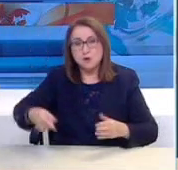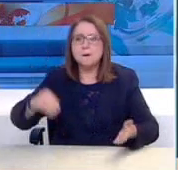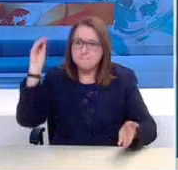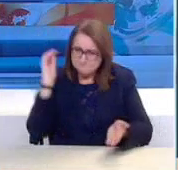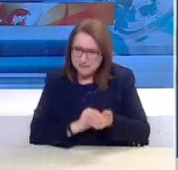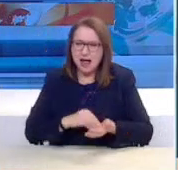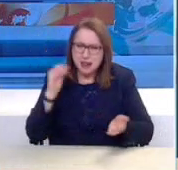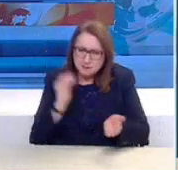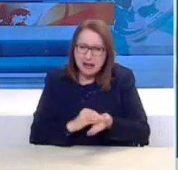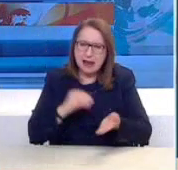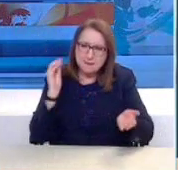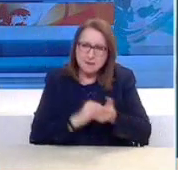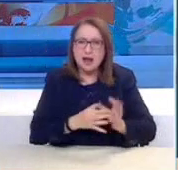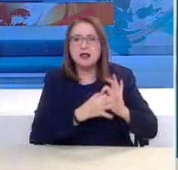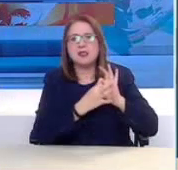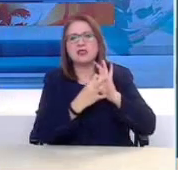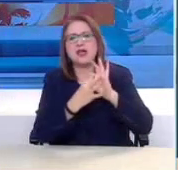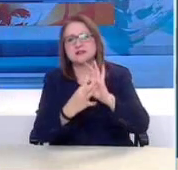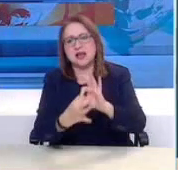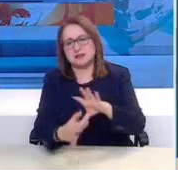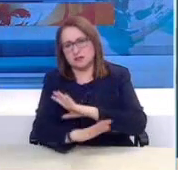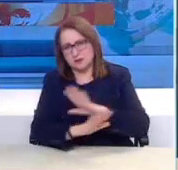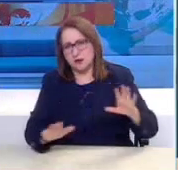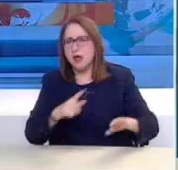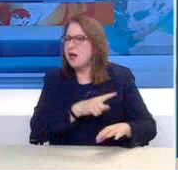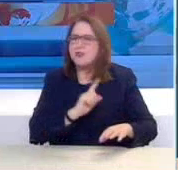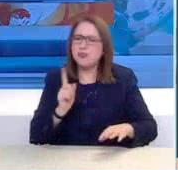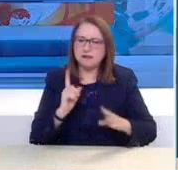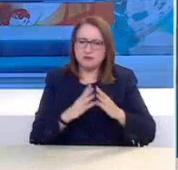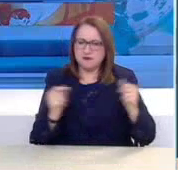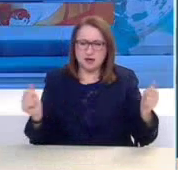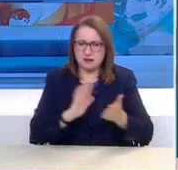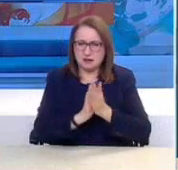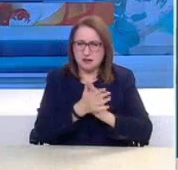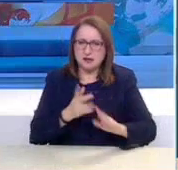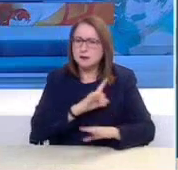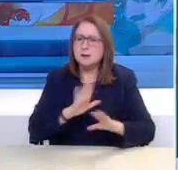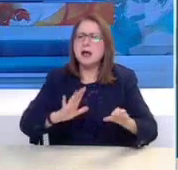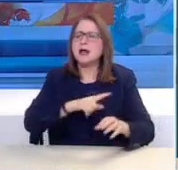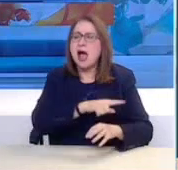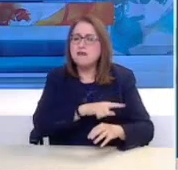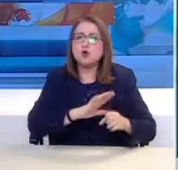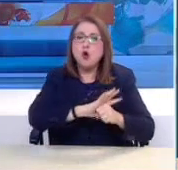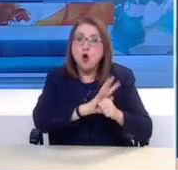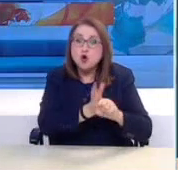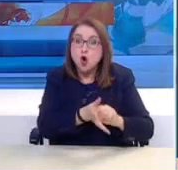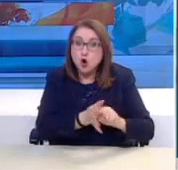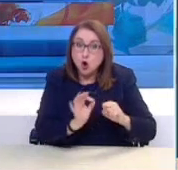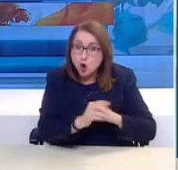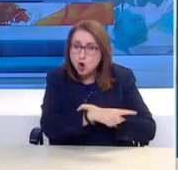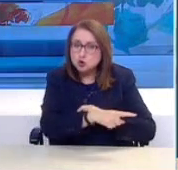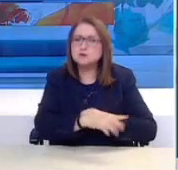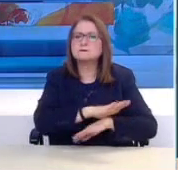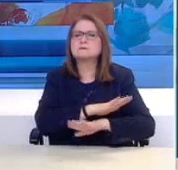νιώσει περισσότερες χώρες. Αυτό είναι γνωστό και για άλλους κοροναϊούς και ισχύει. Οι κορονοϊοί αποτελούν κύρια αιτία